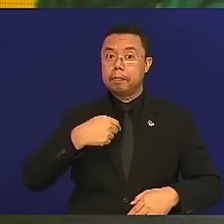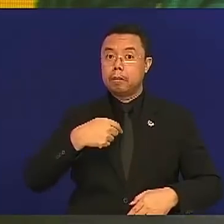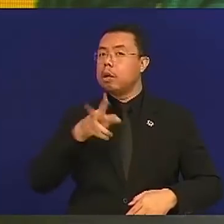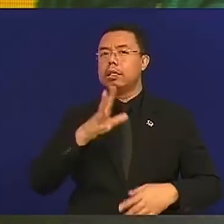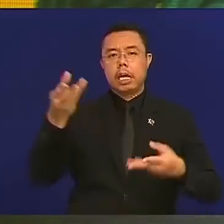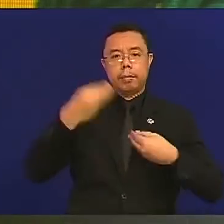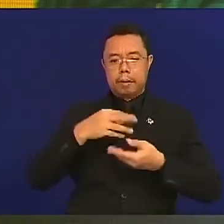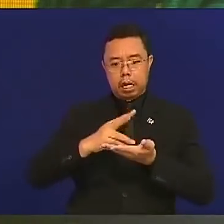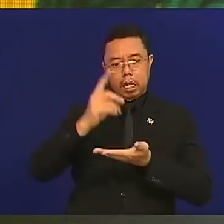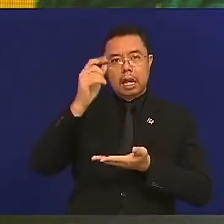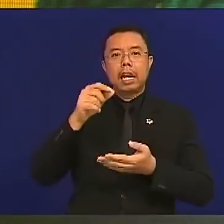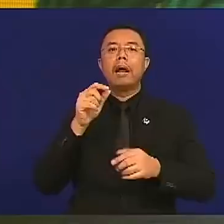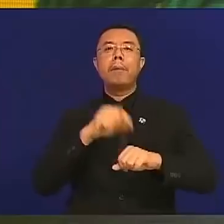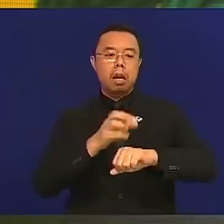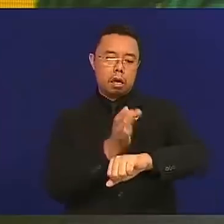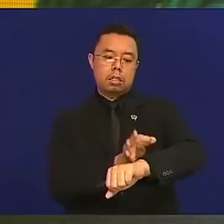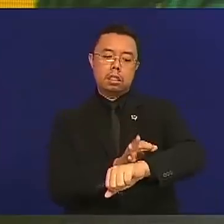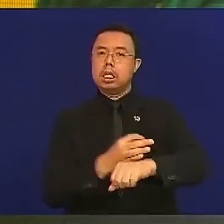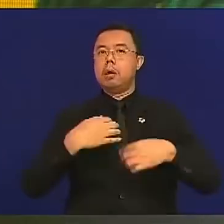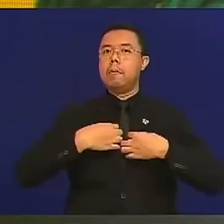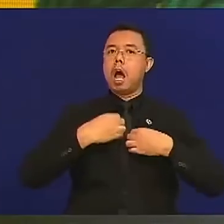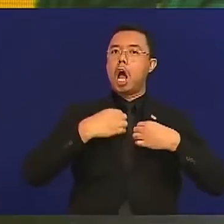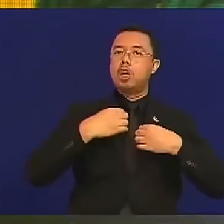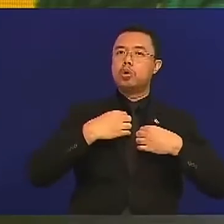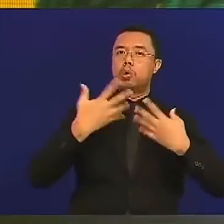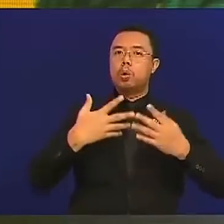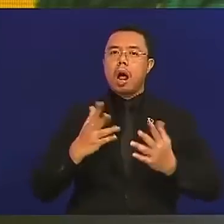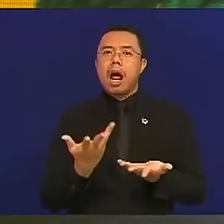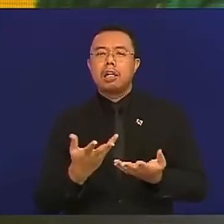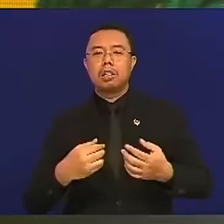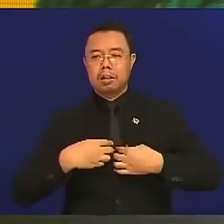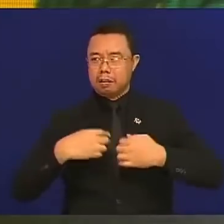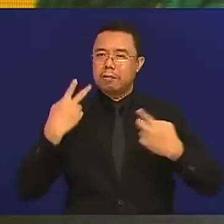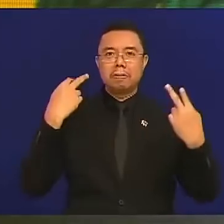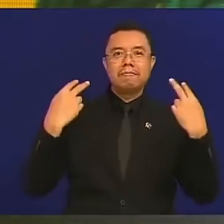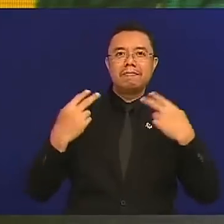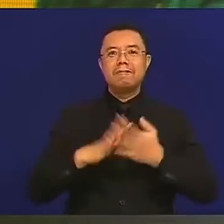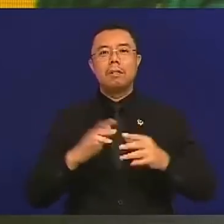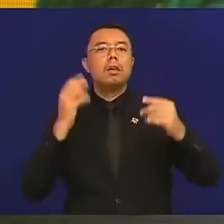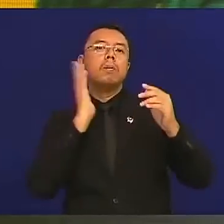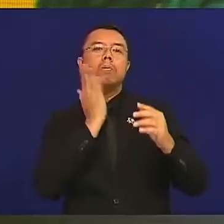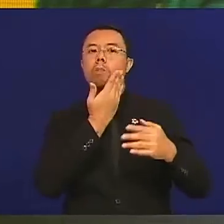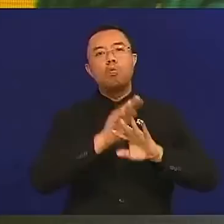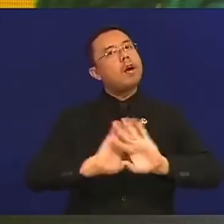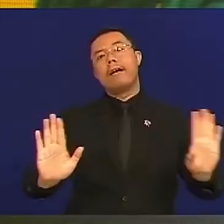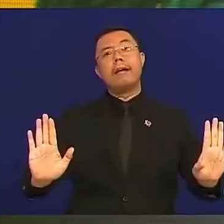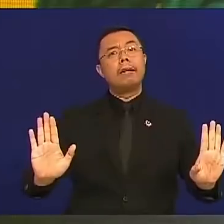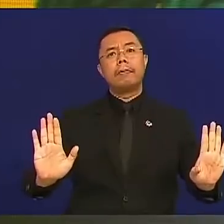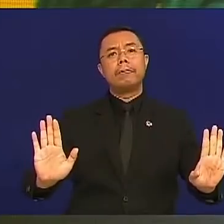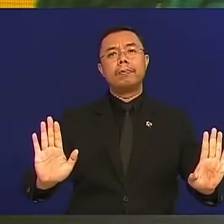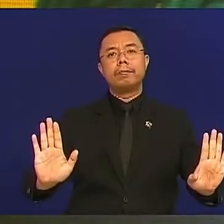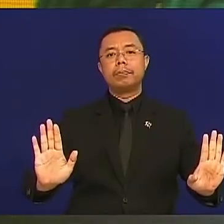Jangan memberi nilai diri pada arloji, baju, penampilan, dandanan. Bukan di situ.